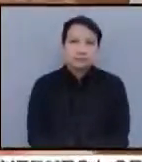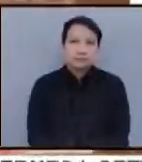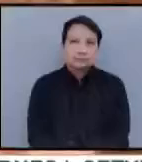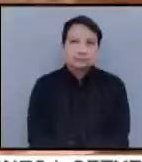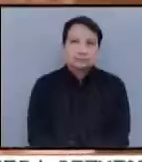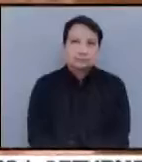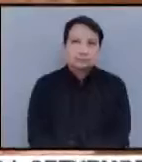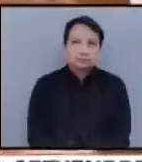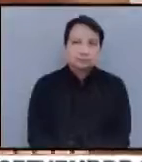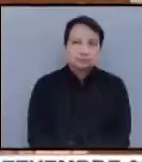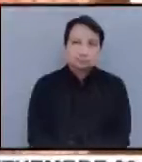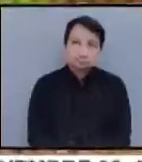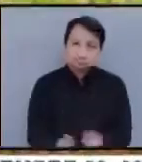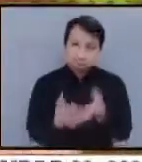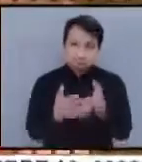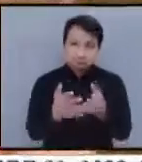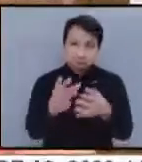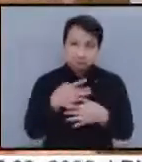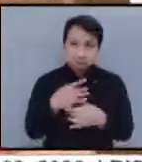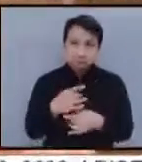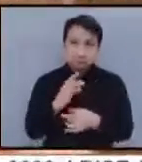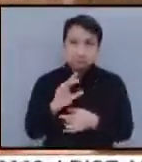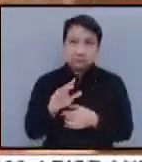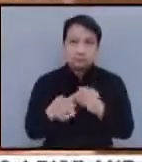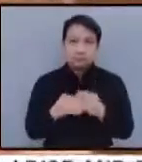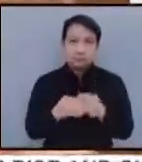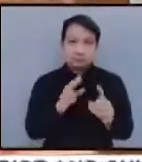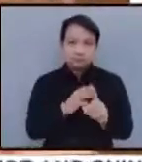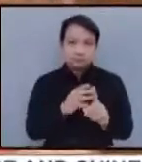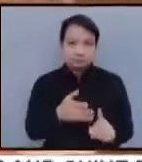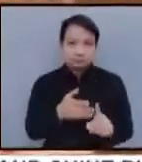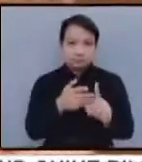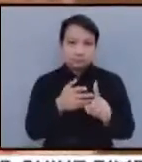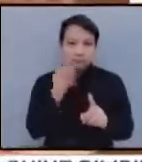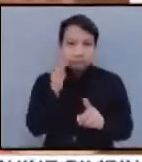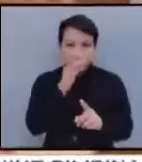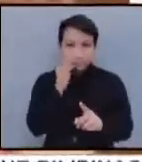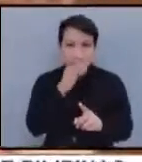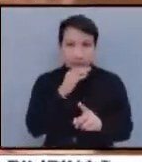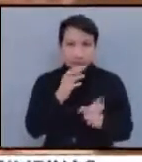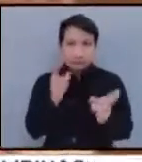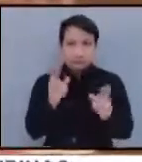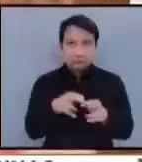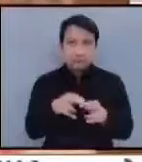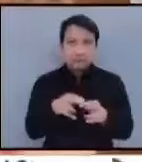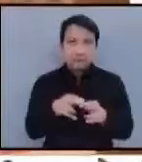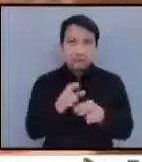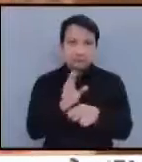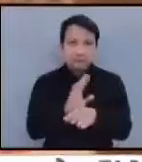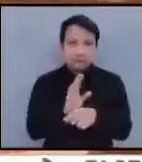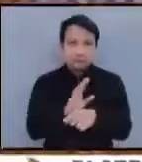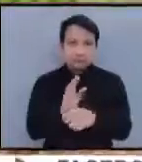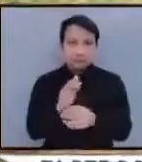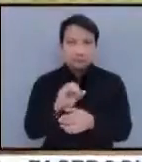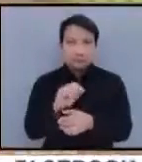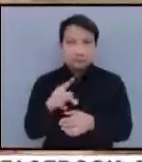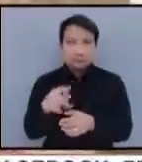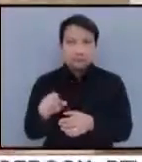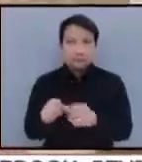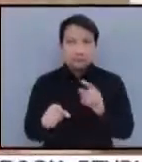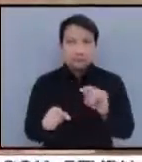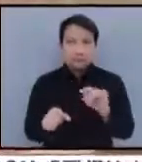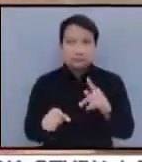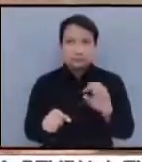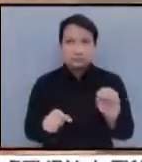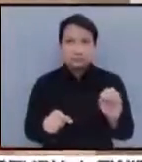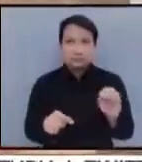Entertainment on the go ang pag-uusapan bidang bida sa mga Pinoy, ang short-form video sharing application na TikTok. Kayo